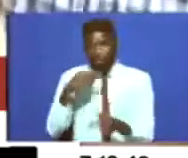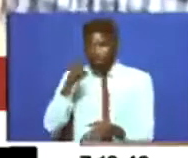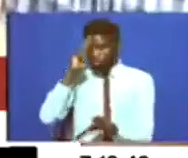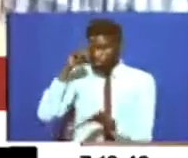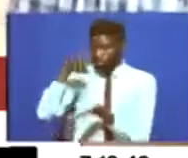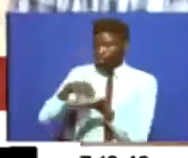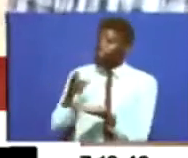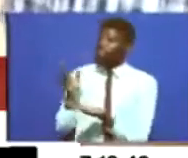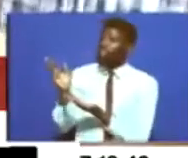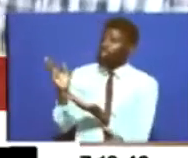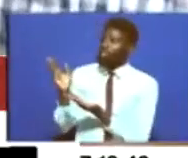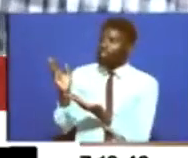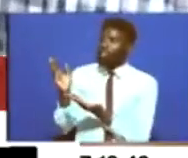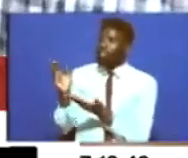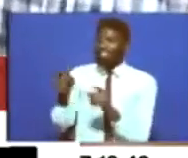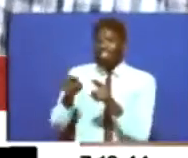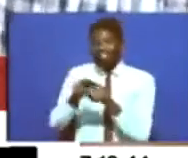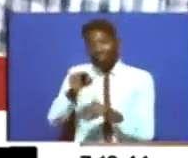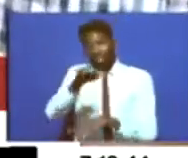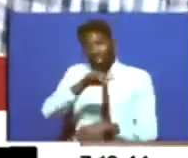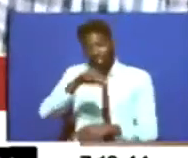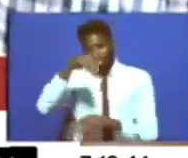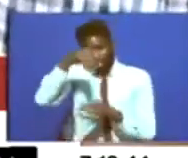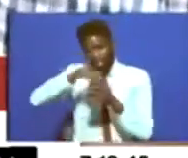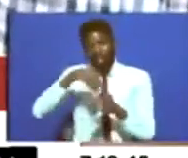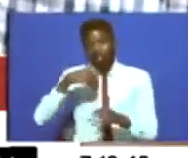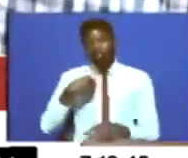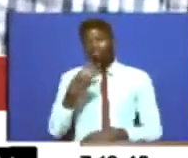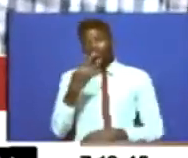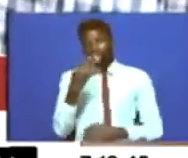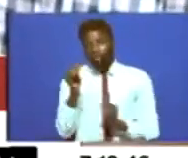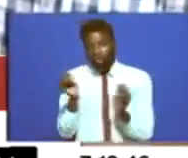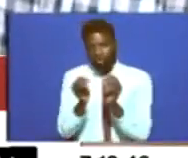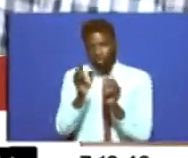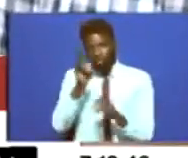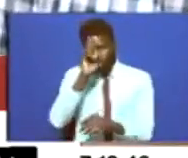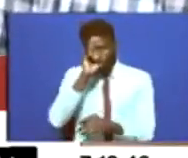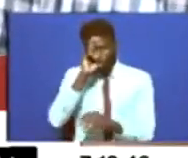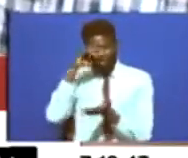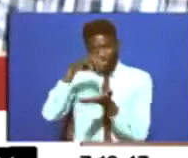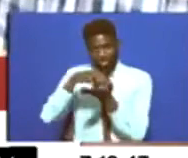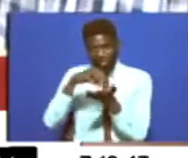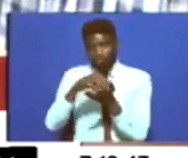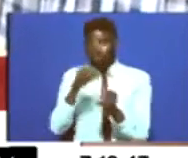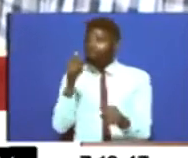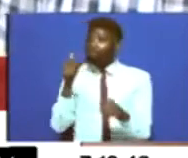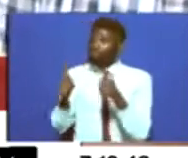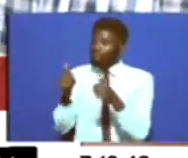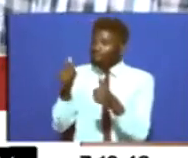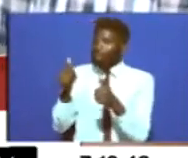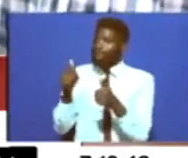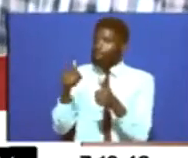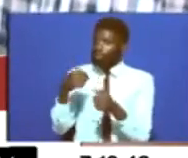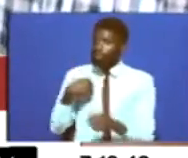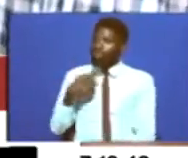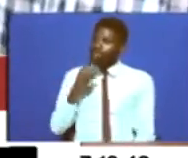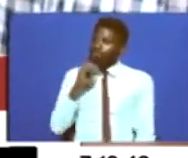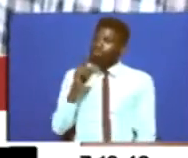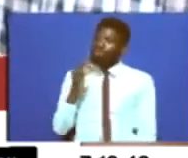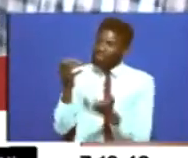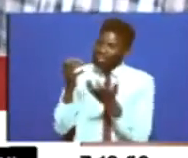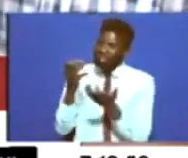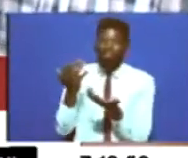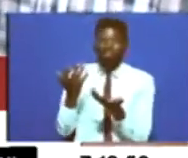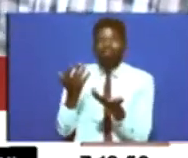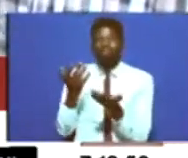fact hapa ndani kwa nini, there are about 4 small stations which I'm sure if they needed to arrest them they would have gone through